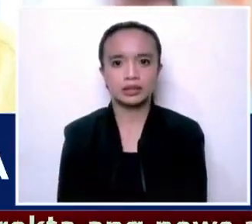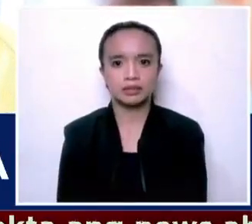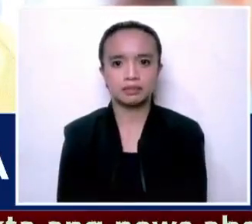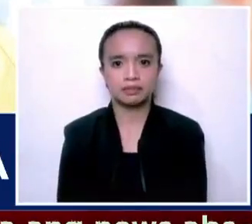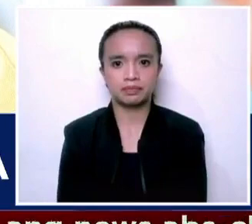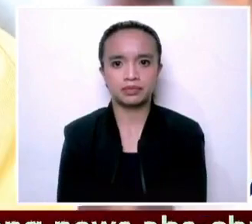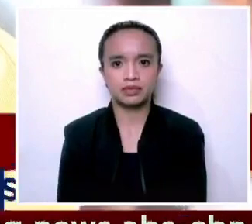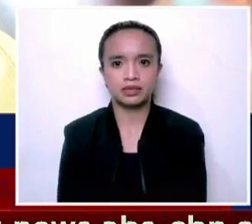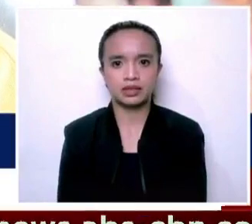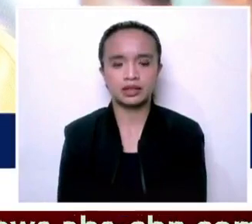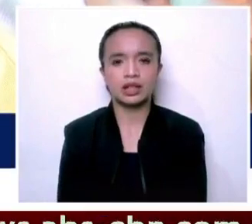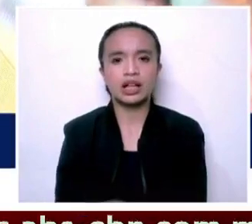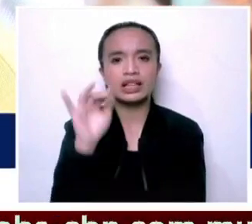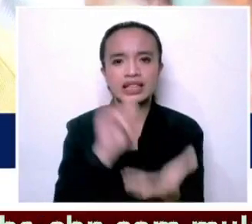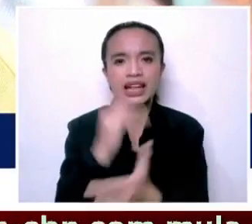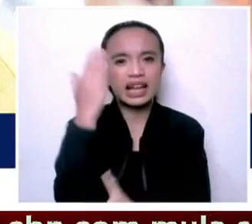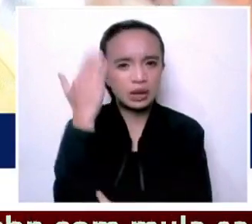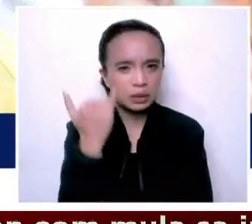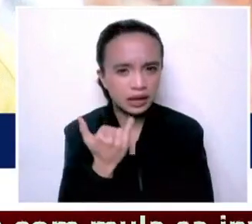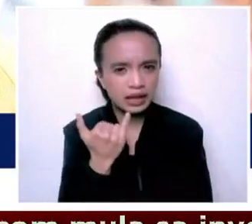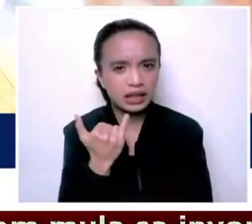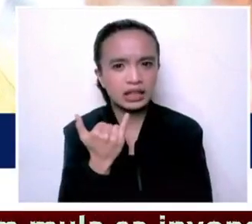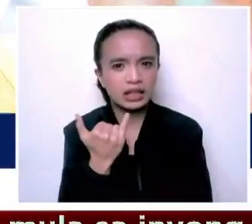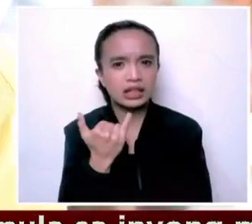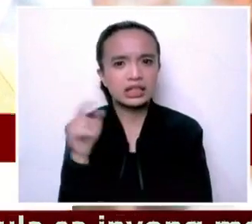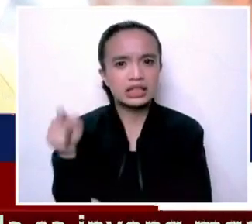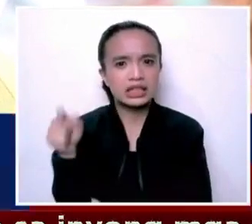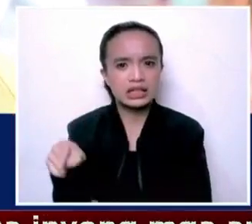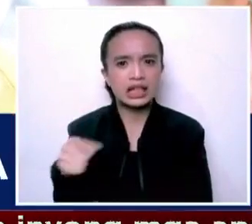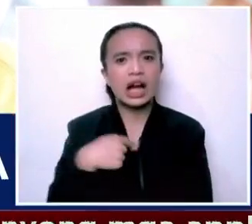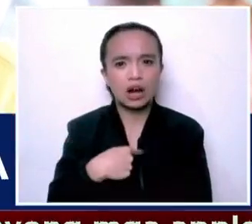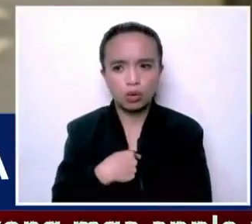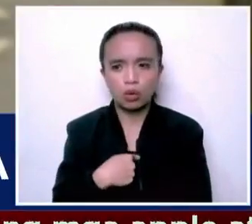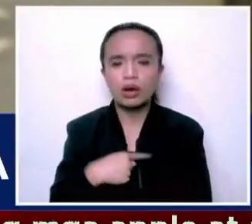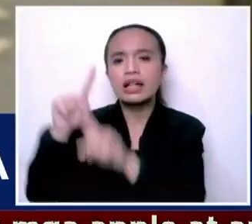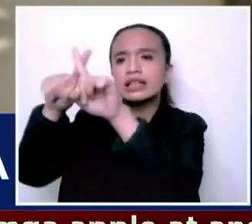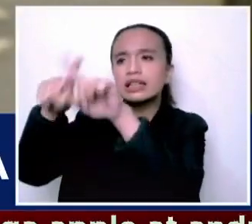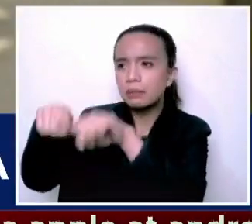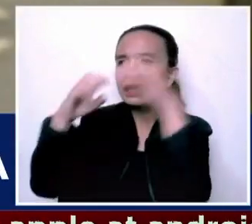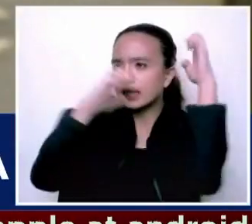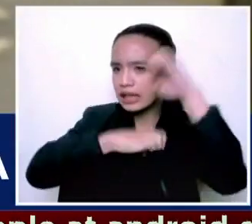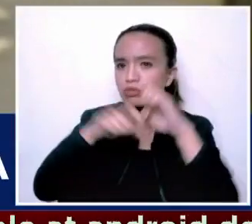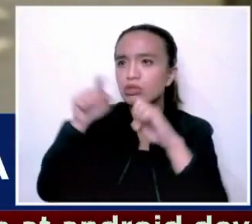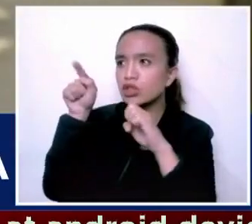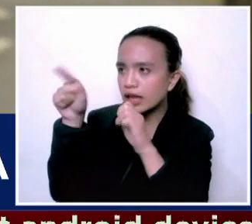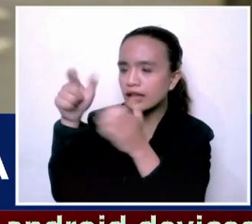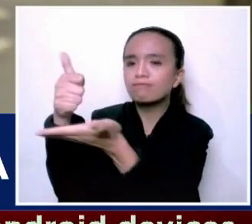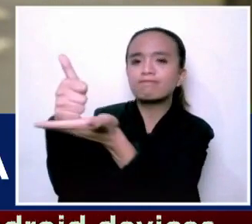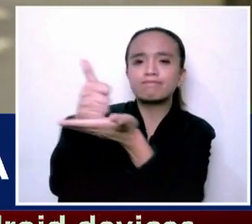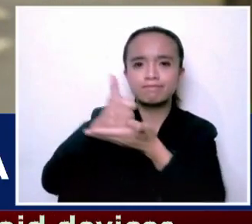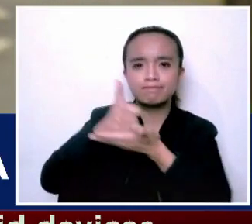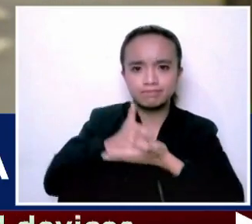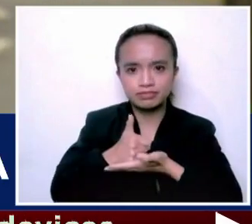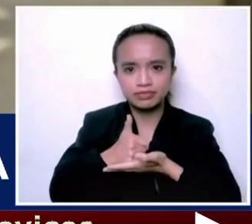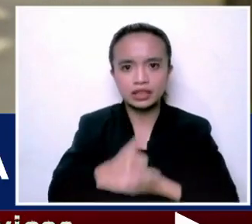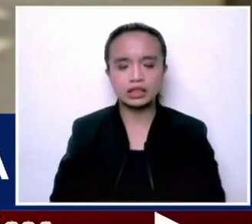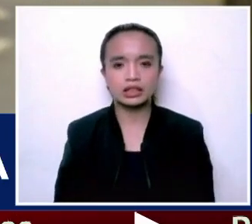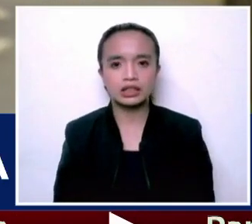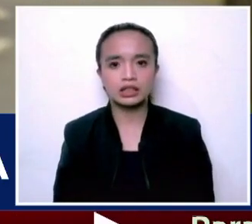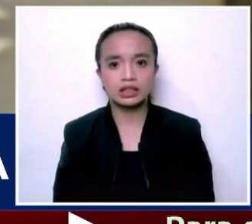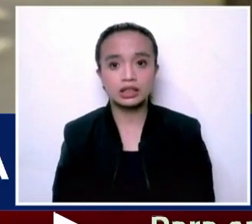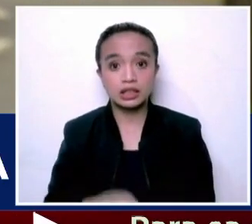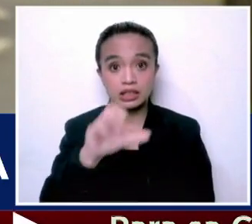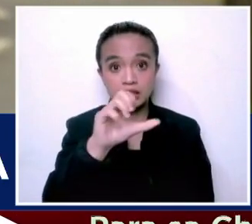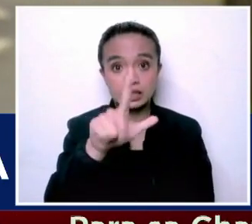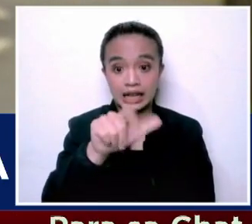Kaya sa kanila ako umaasa na matutulungan nila ako. Hindi nababahala si Lacson na nagpahayag ng suporta